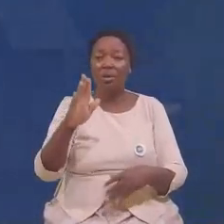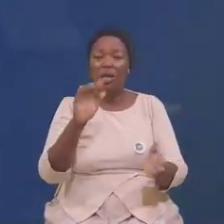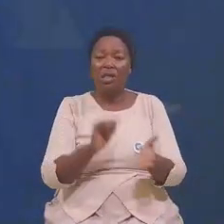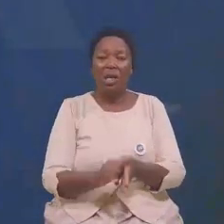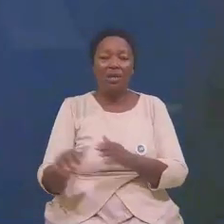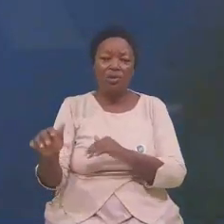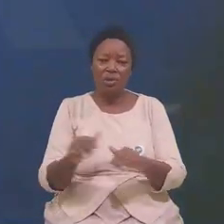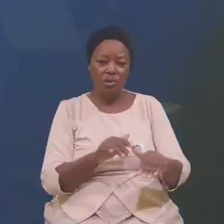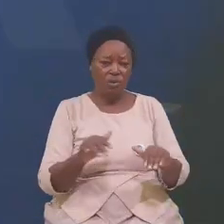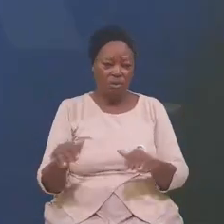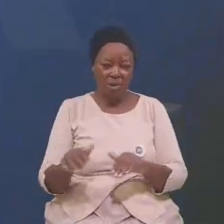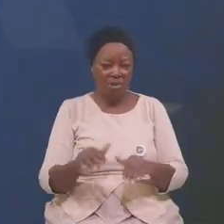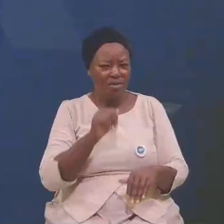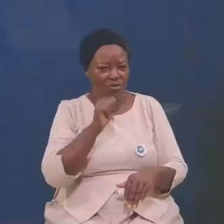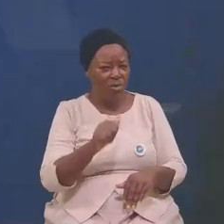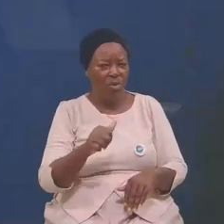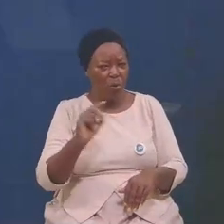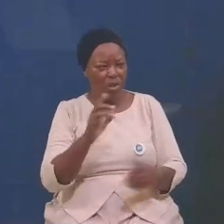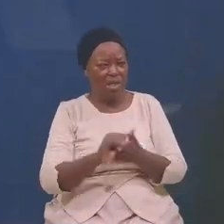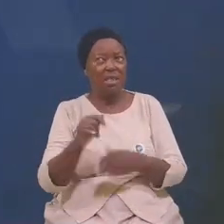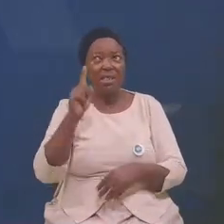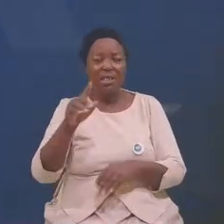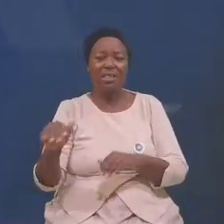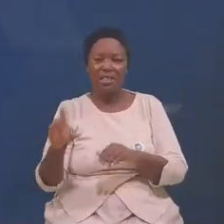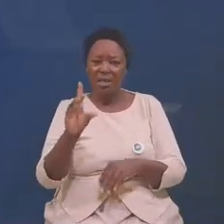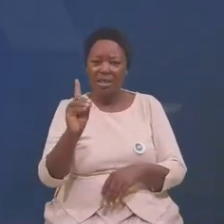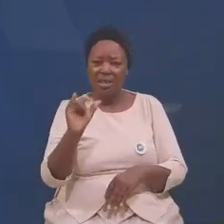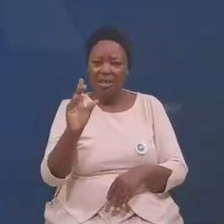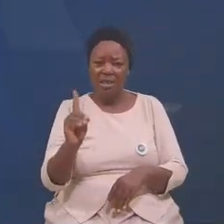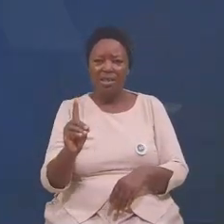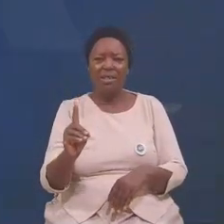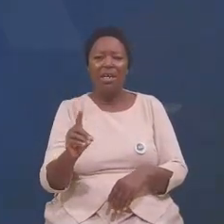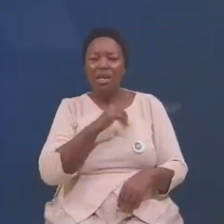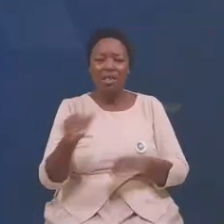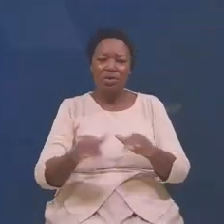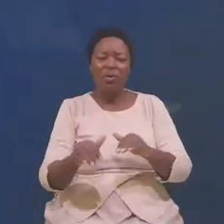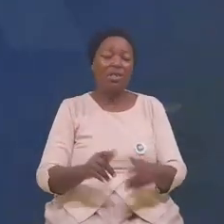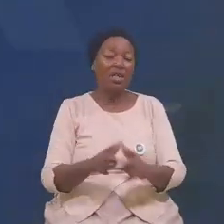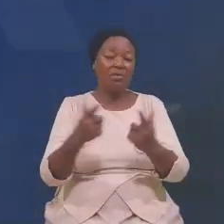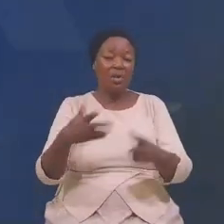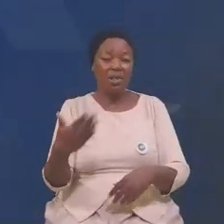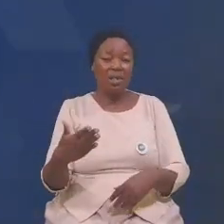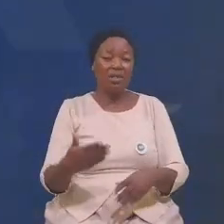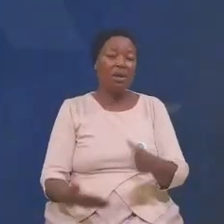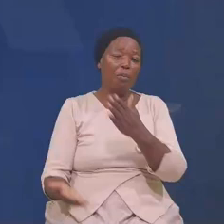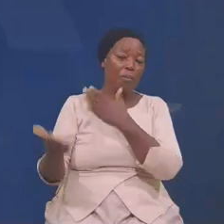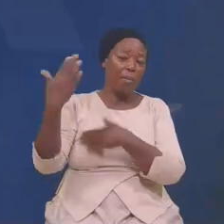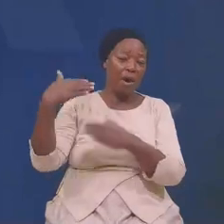fait, pas seulement qu'il a fait, il fait des choses grandes et